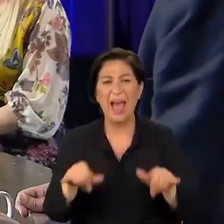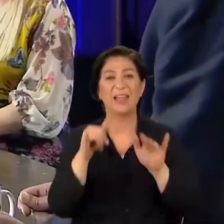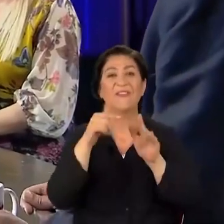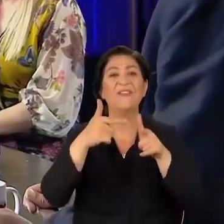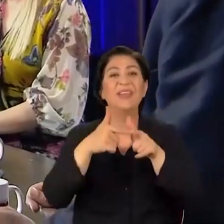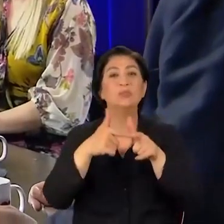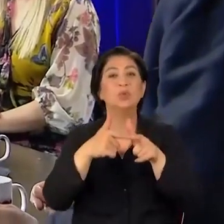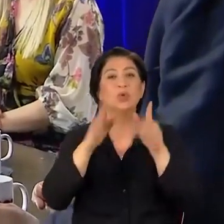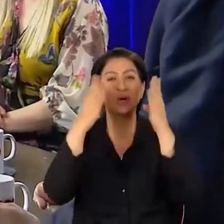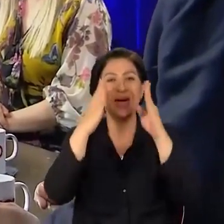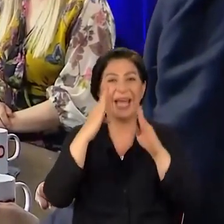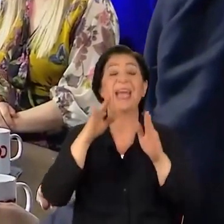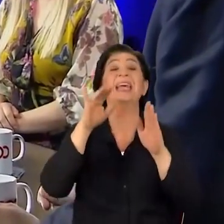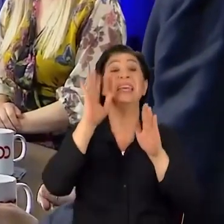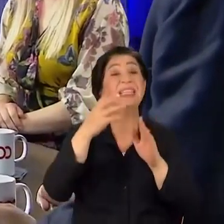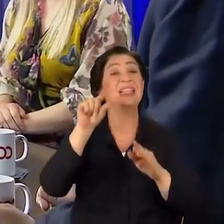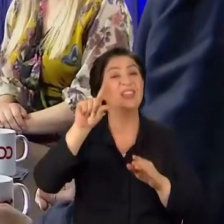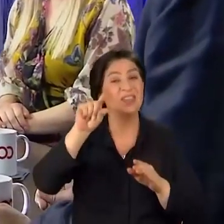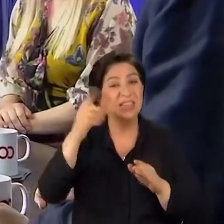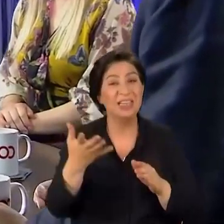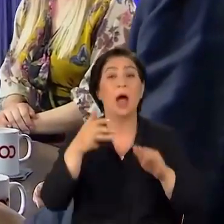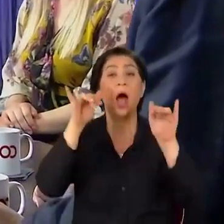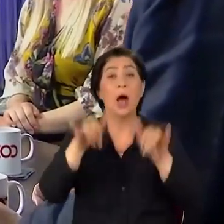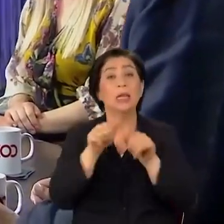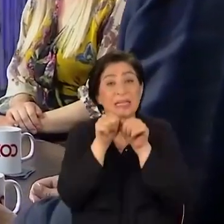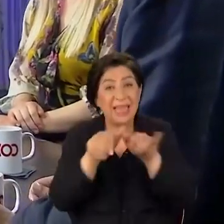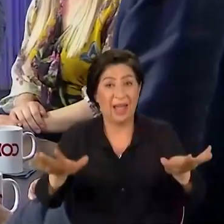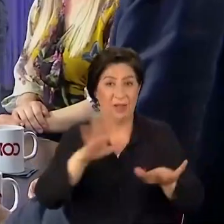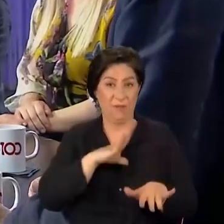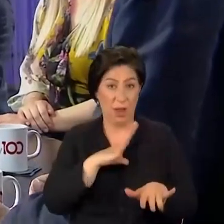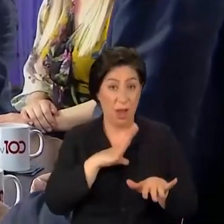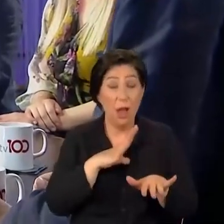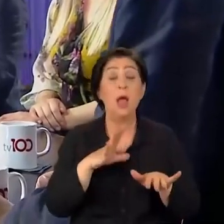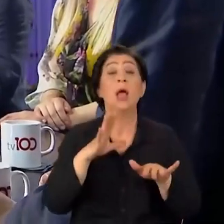yayınlıyor. Twitter hesabından, Periskop üzerinden aynı yayını yayınlıyor.